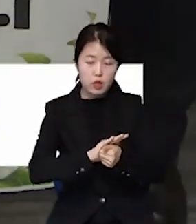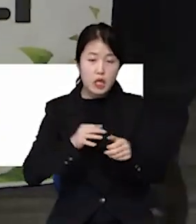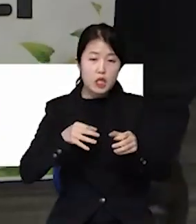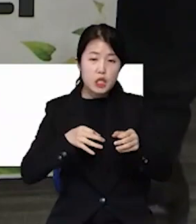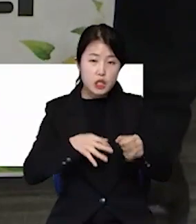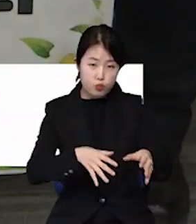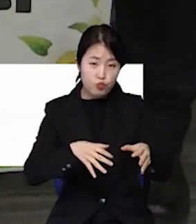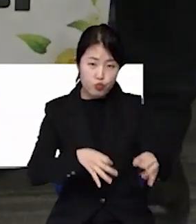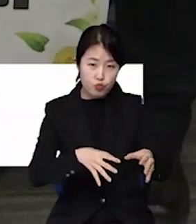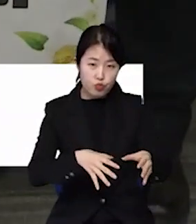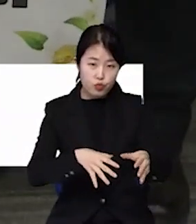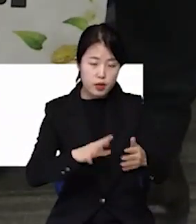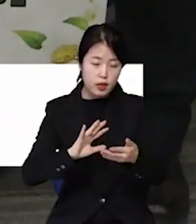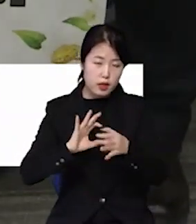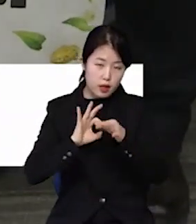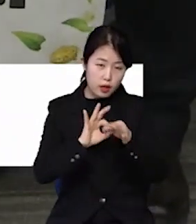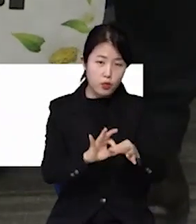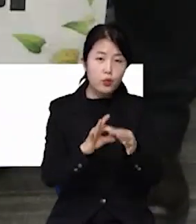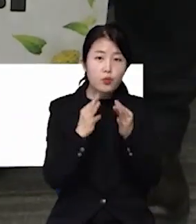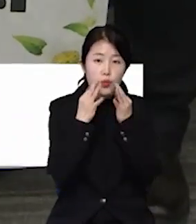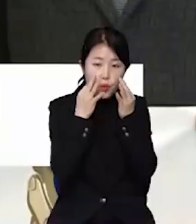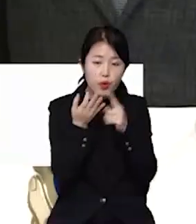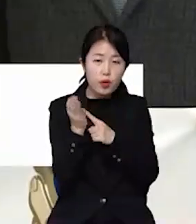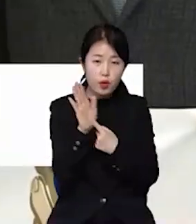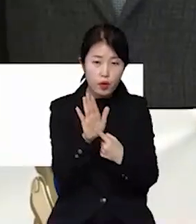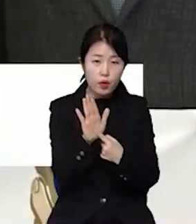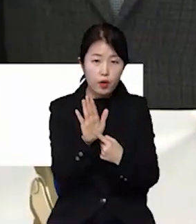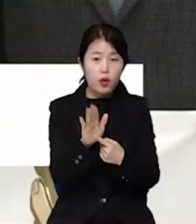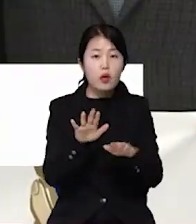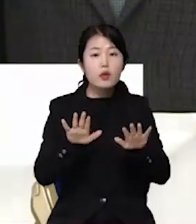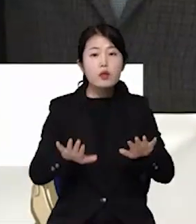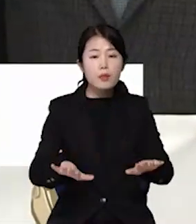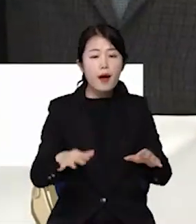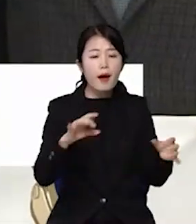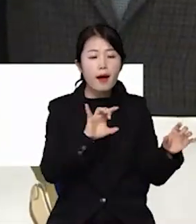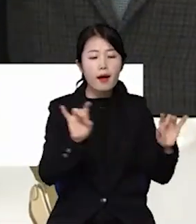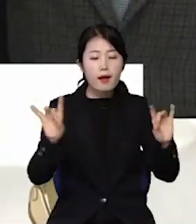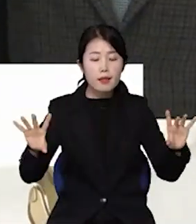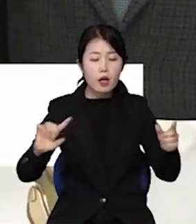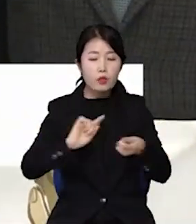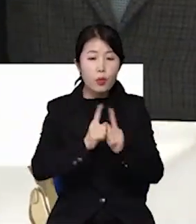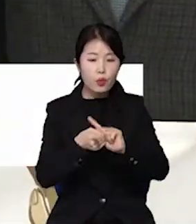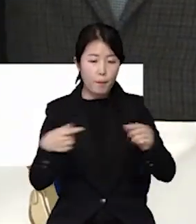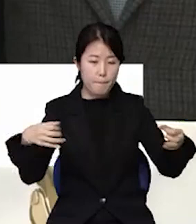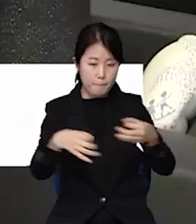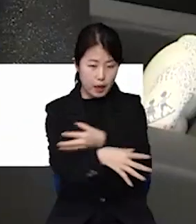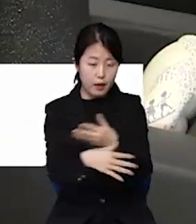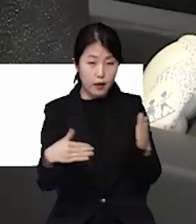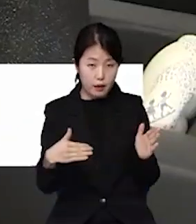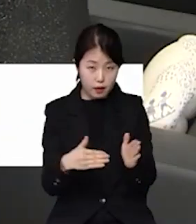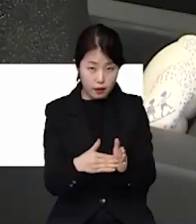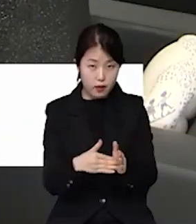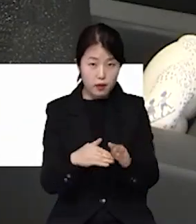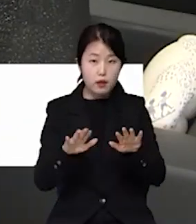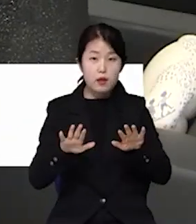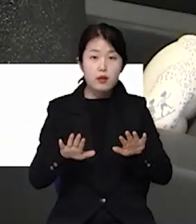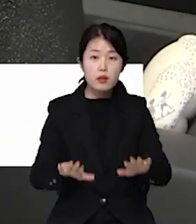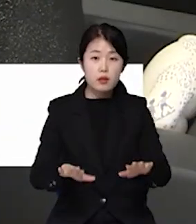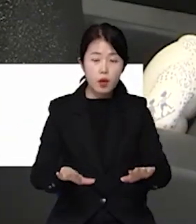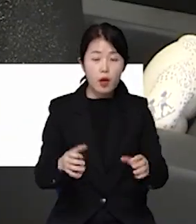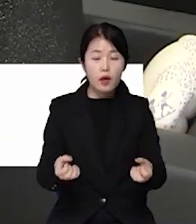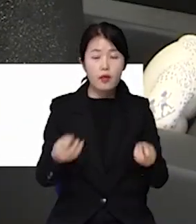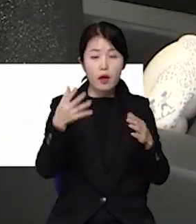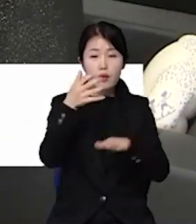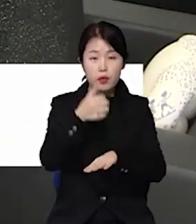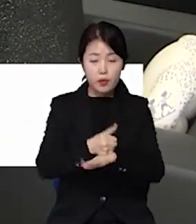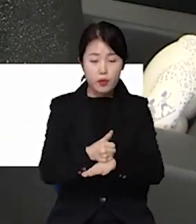분위기를 조성하기 위해 고향사랑 기부금을 각각 남구청과 보성군에 기탁했습니다. 두 단체장은 오늘 행사를